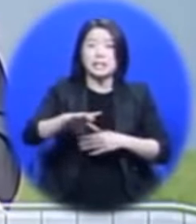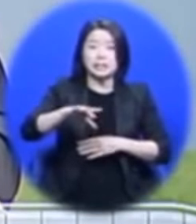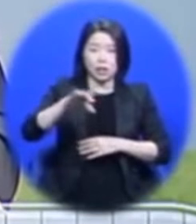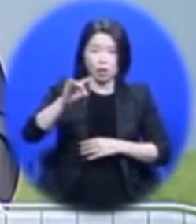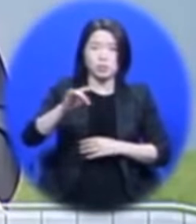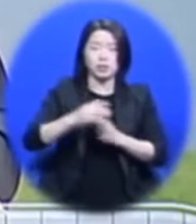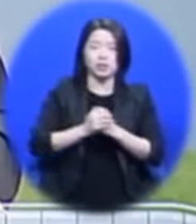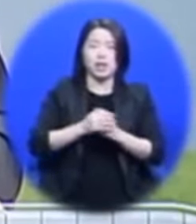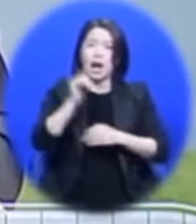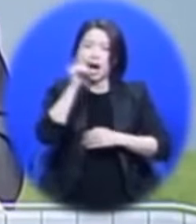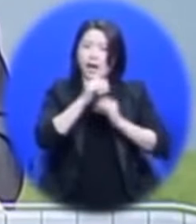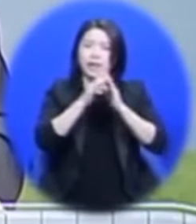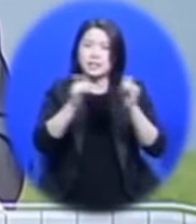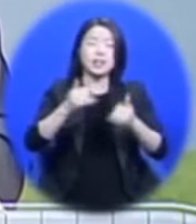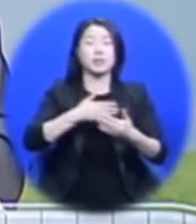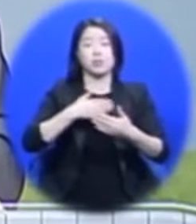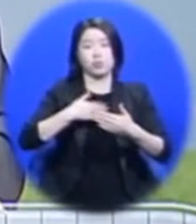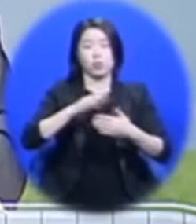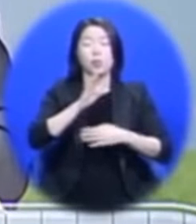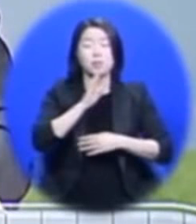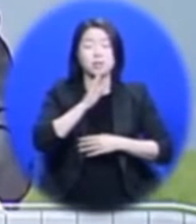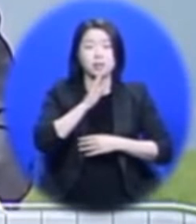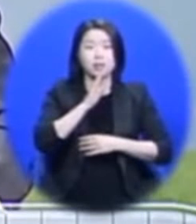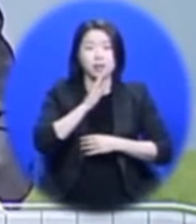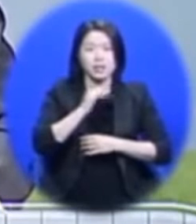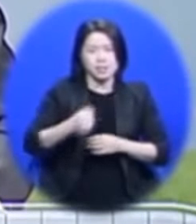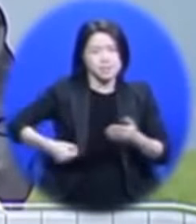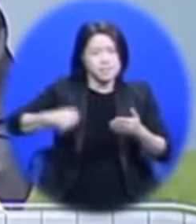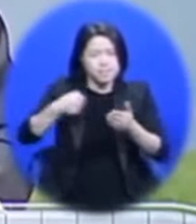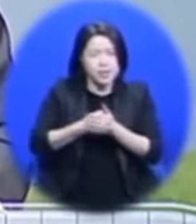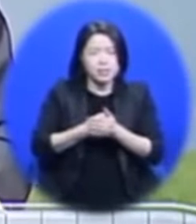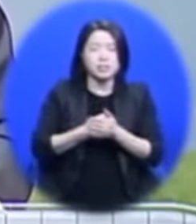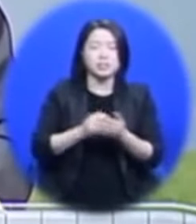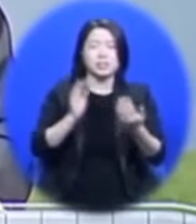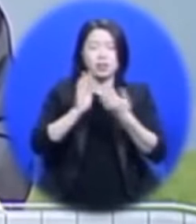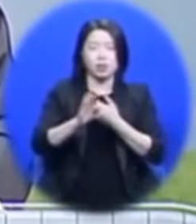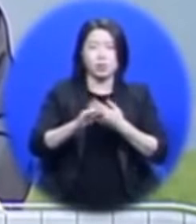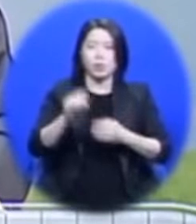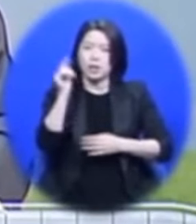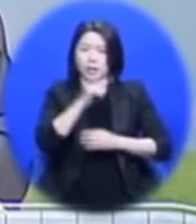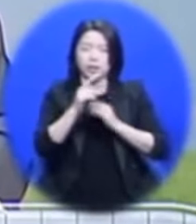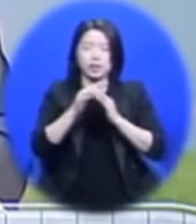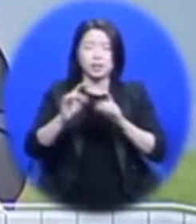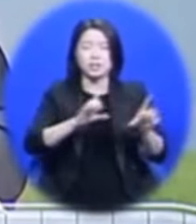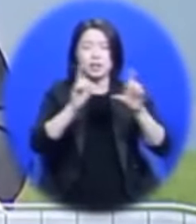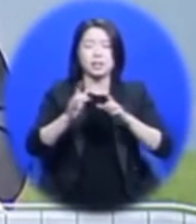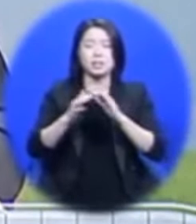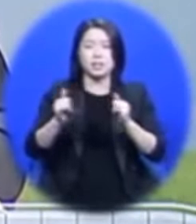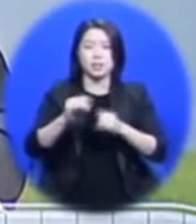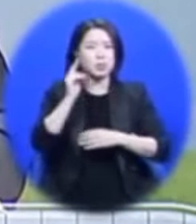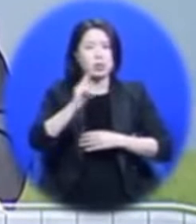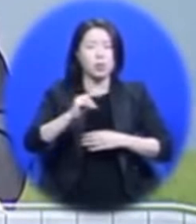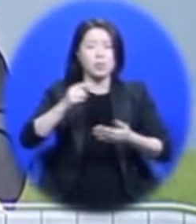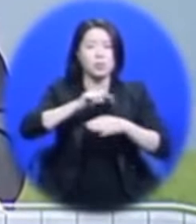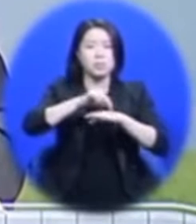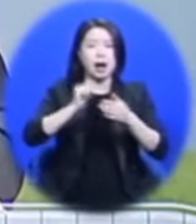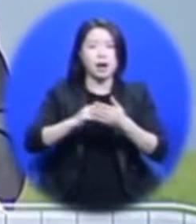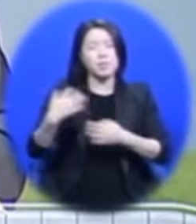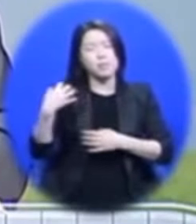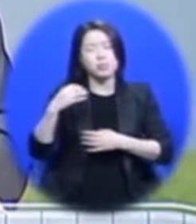처음에는 악한 사람이 두렵죠. 아주 작정하고 악하게 살려는 사람이 너무너무 마음이 부담이